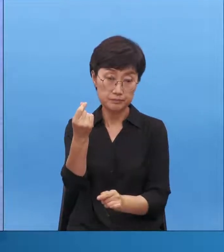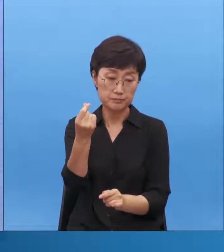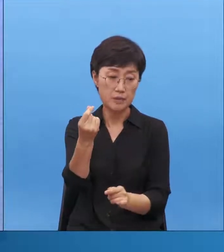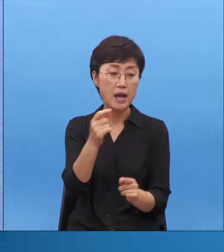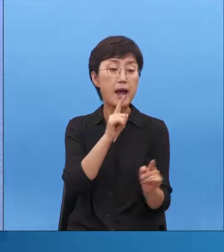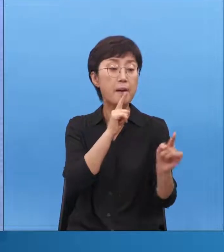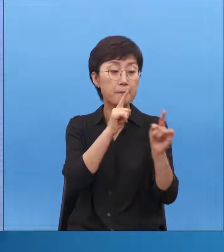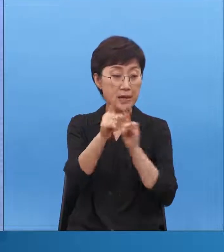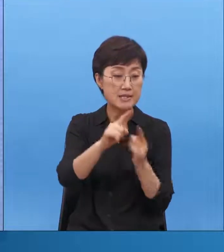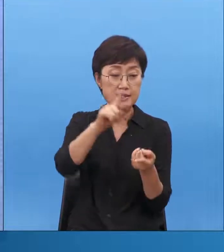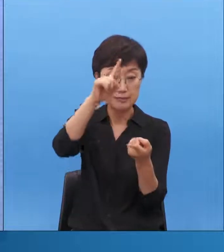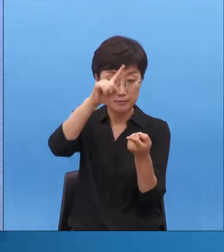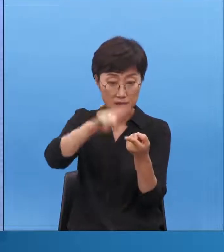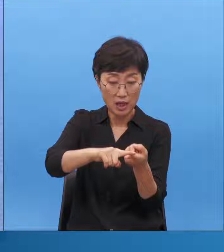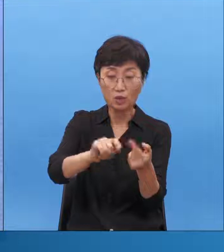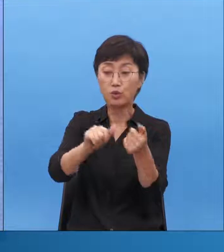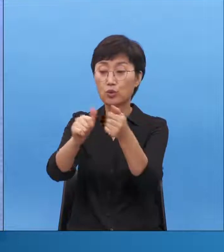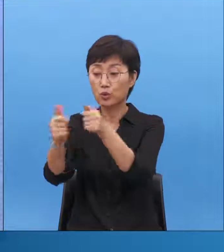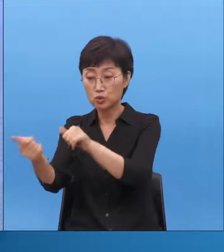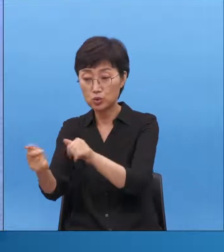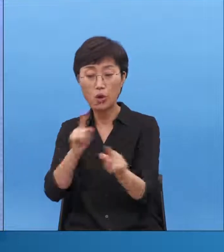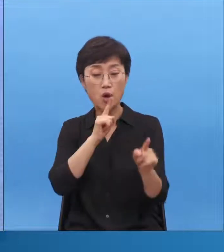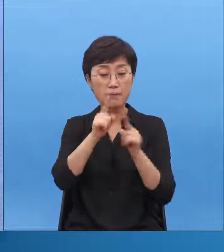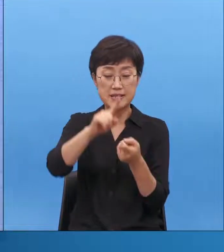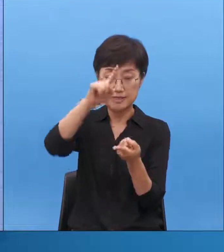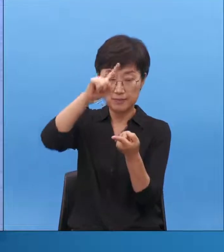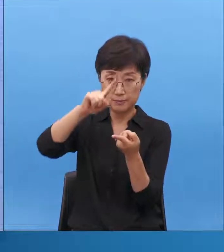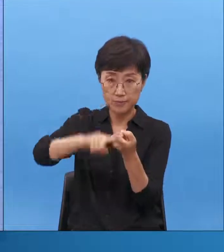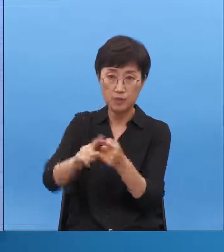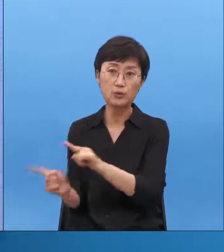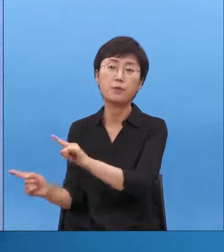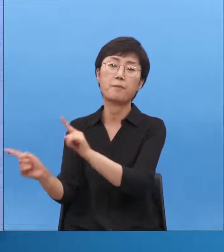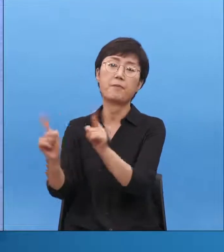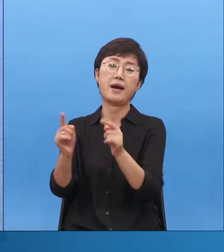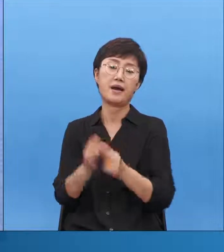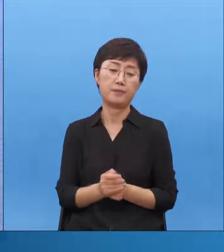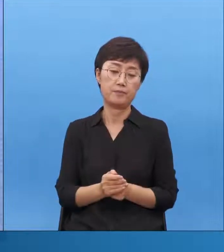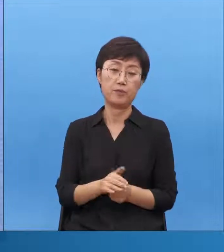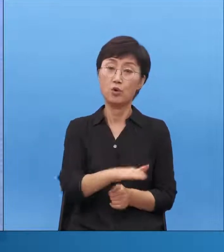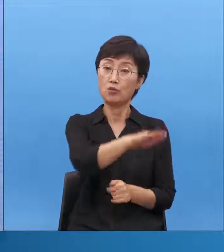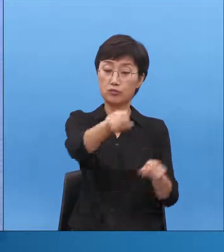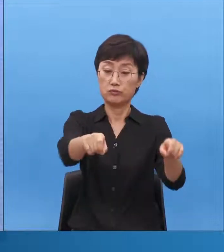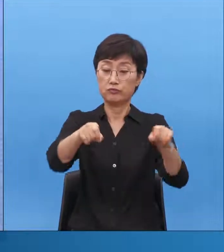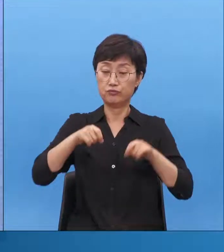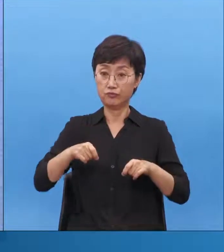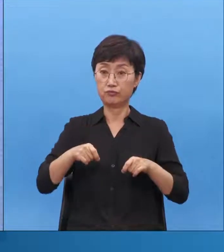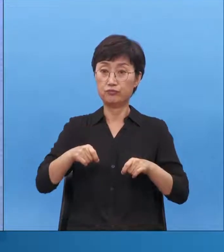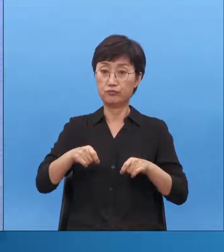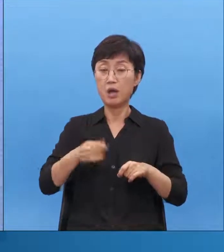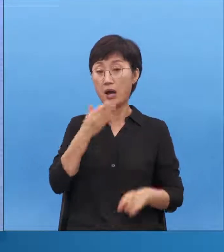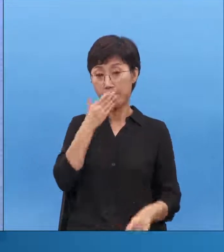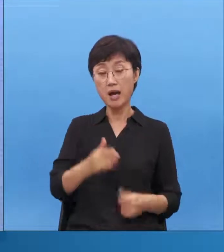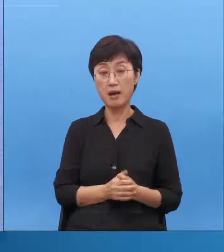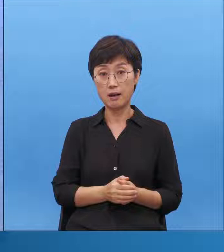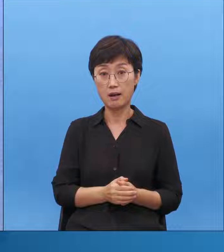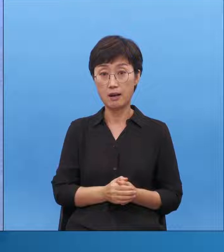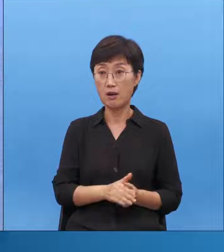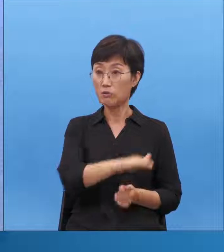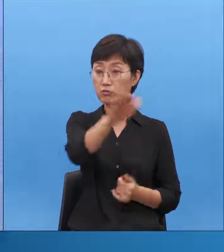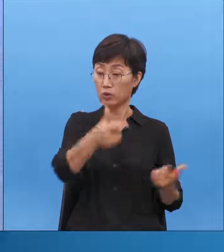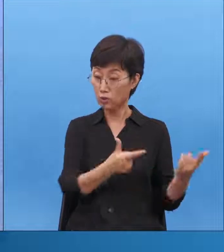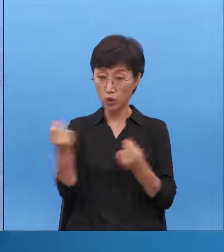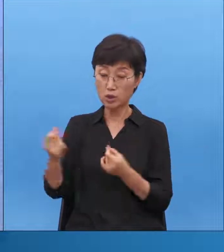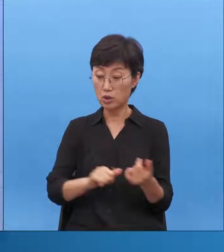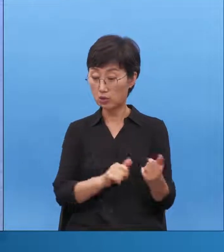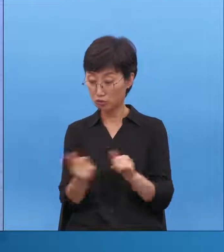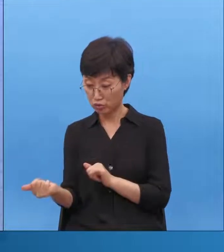his word and he lived according to 앞으로 his 우리 word. 모두 그렇게 돼. 그래서 첫 열매 그렇죠. And we'll all be like that. It is the first 우리 다 그렇게 fruits. 됩니다 결국은. And